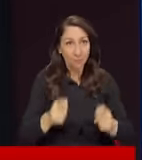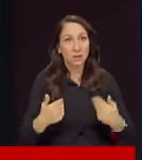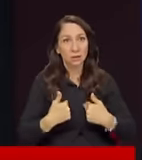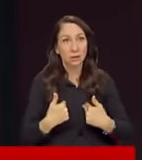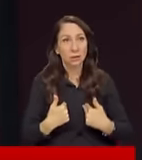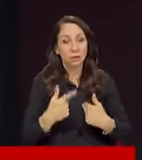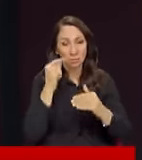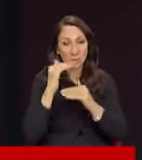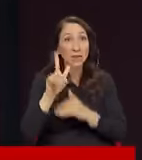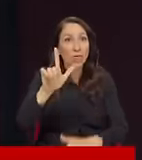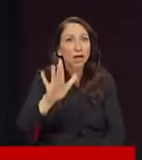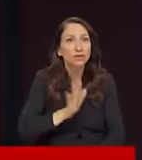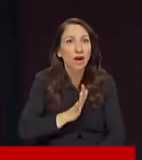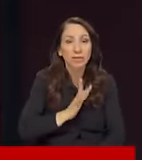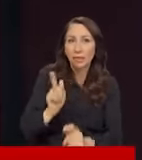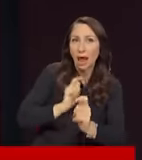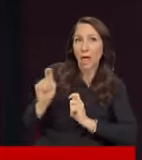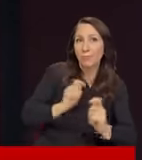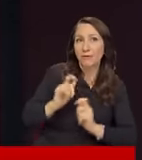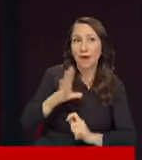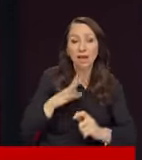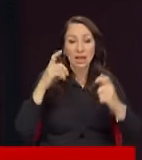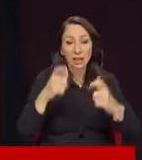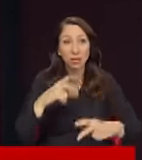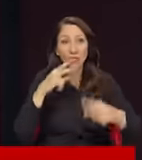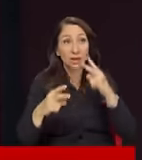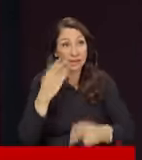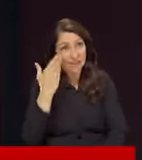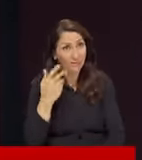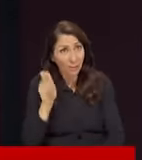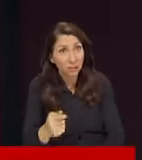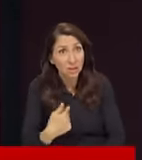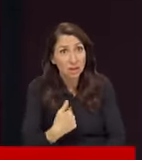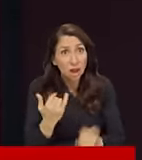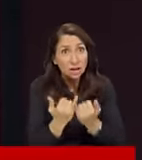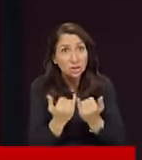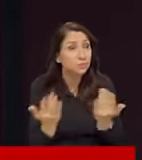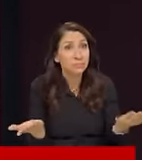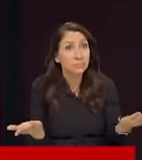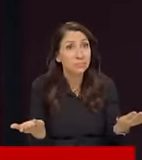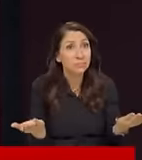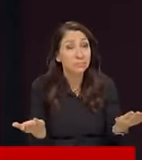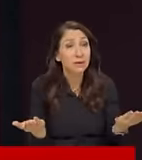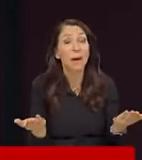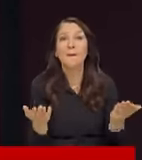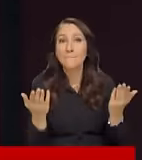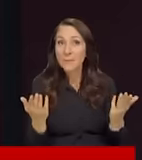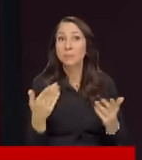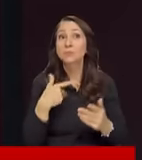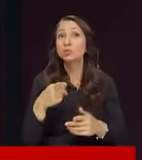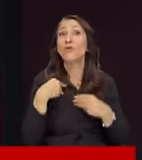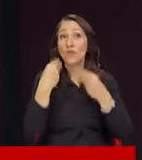çıkarttık? Milletimizin ihtiyacı var, talep var. Kent lokantasını zevkten mi çıkarttık kardeşim? Peki biz